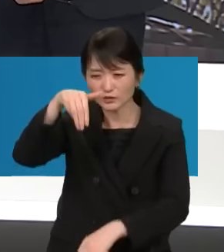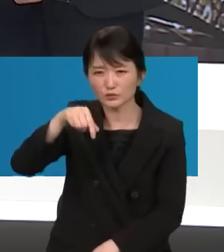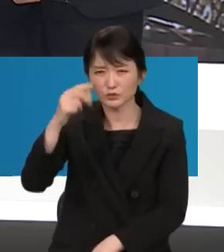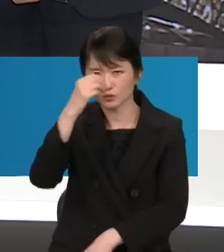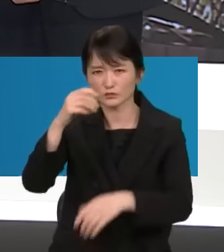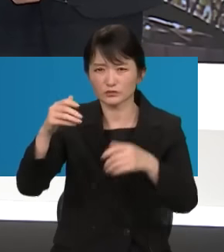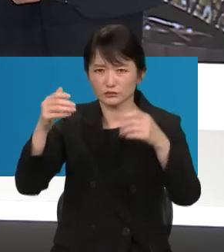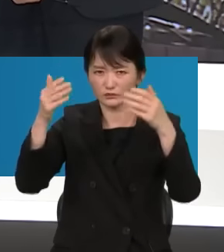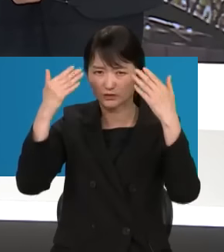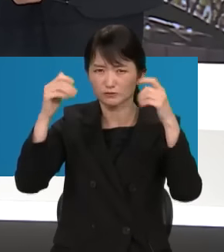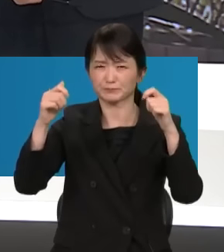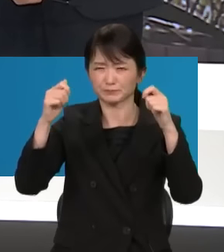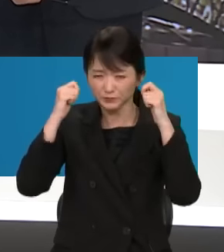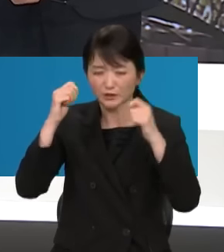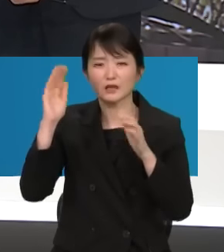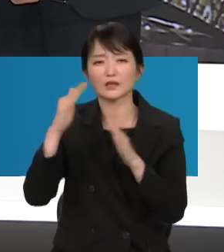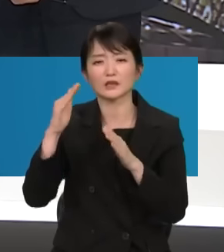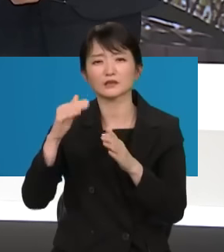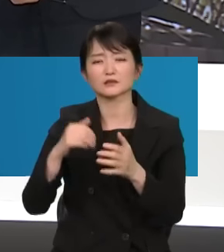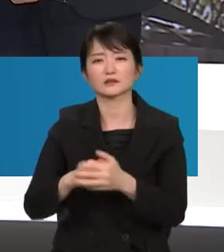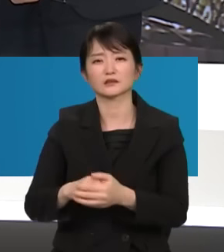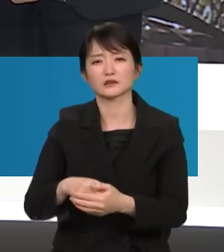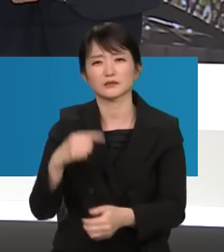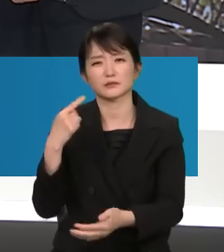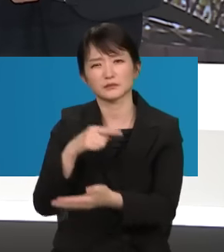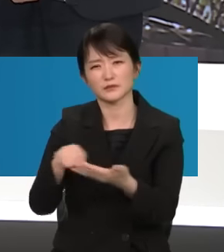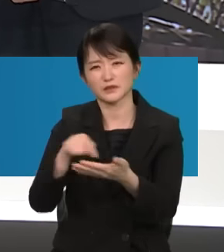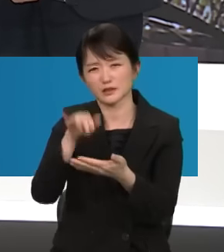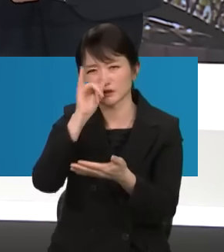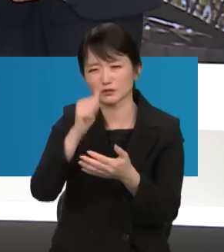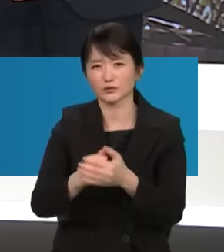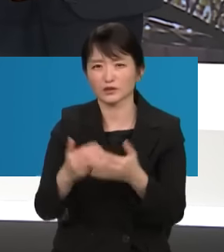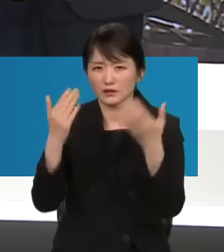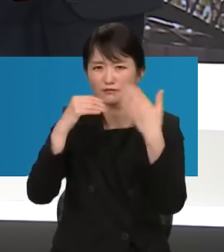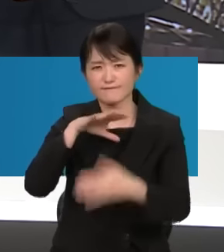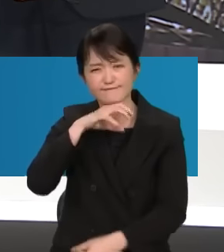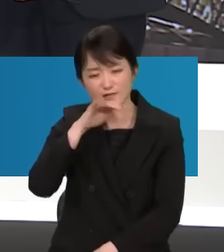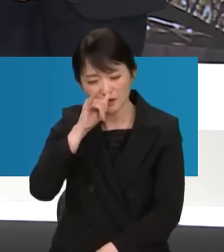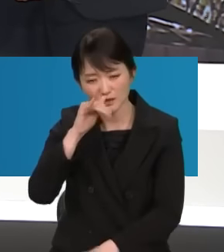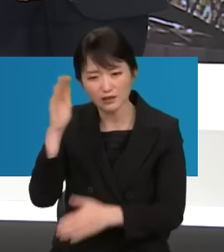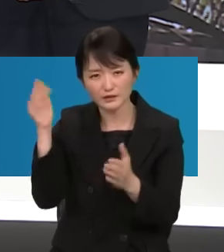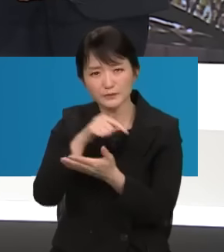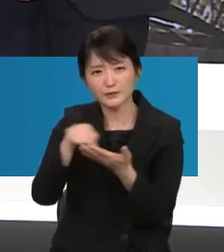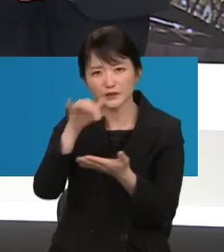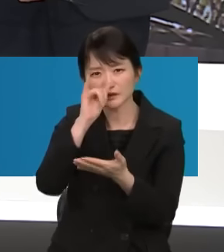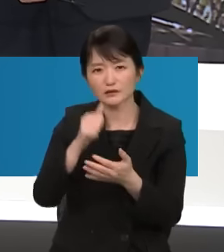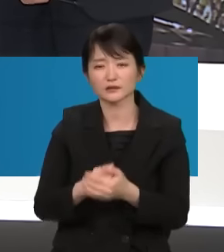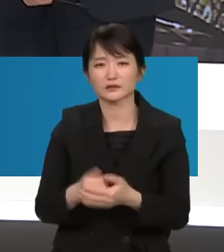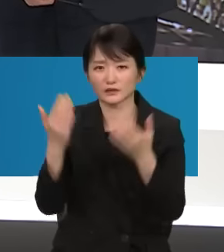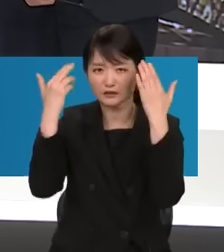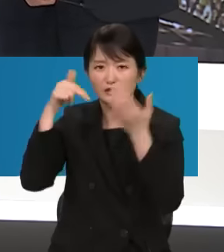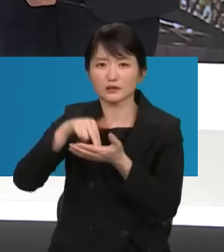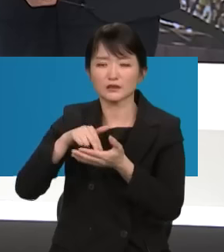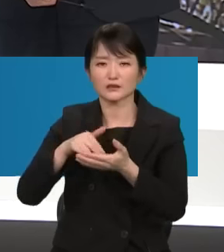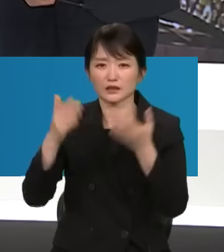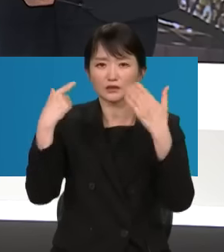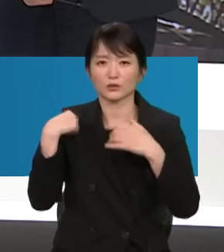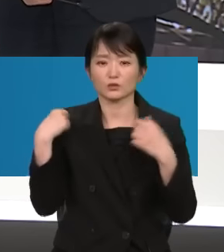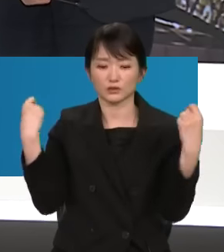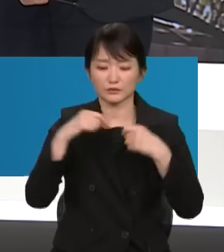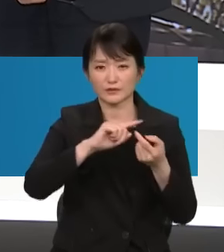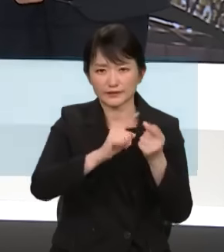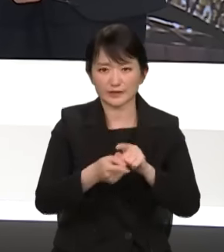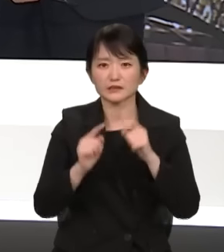있습니다. 학교에 항의가 잇따르고 학생들에게 불똥이 튈 수 있다는 우려가 나오면서 급기야 학교 측은 교복 대신